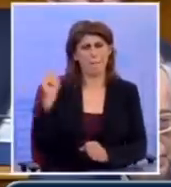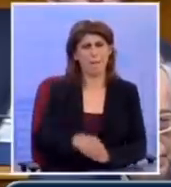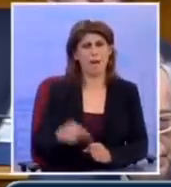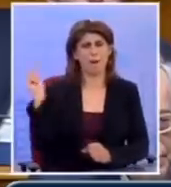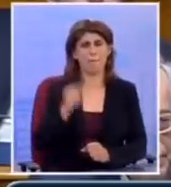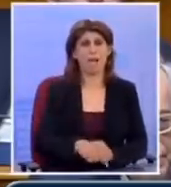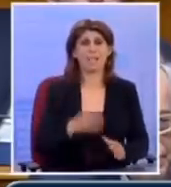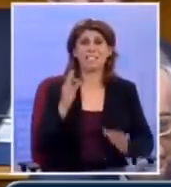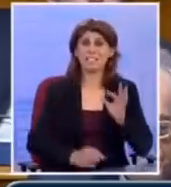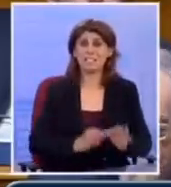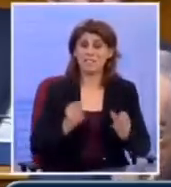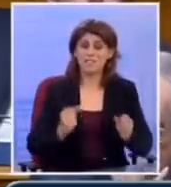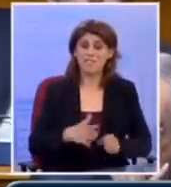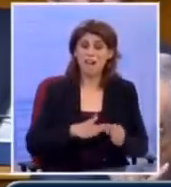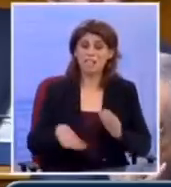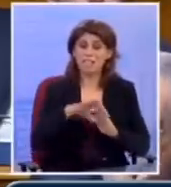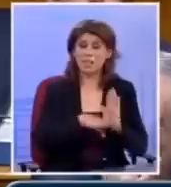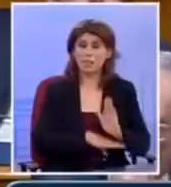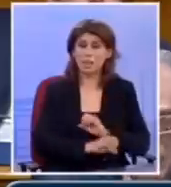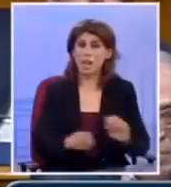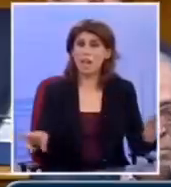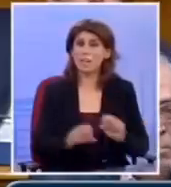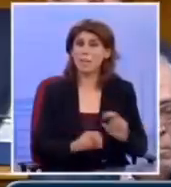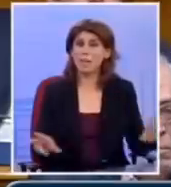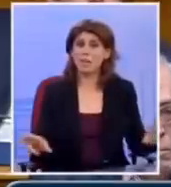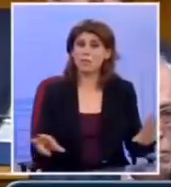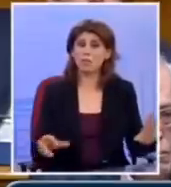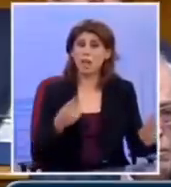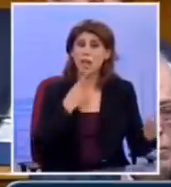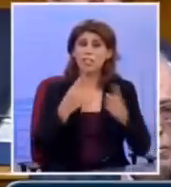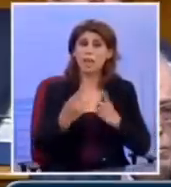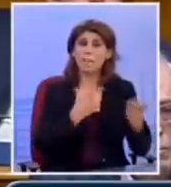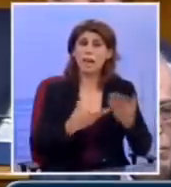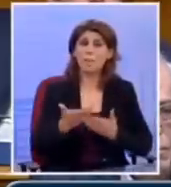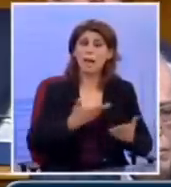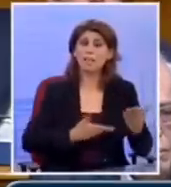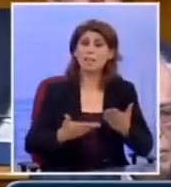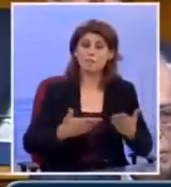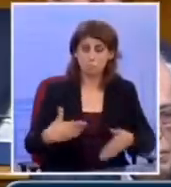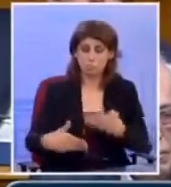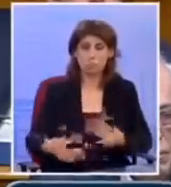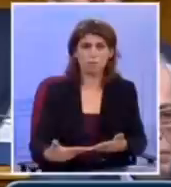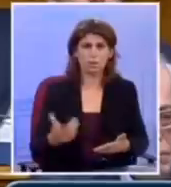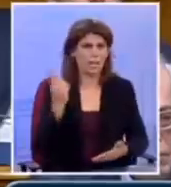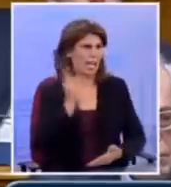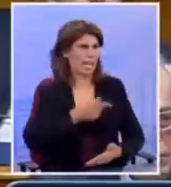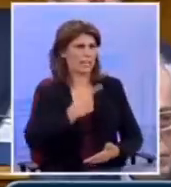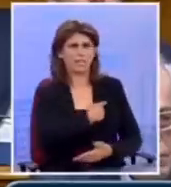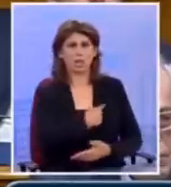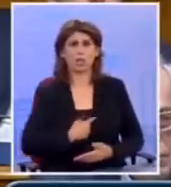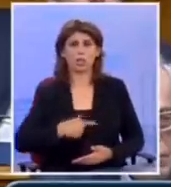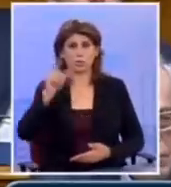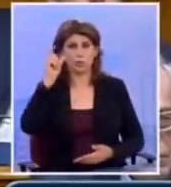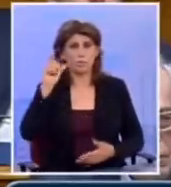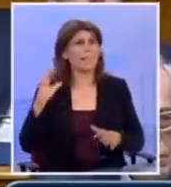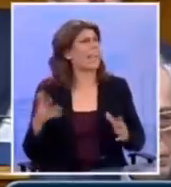με βάση τον κανονισμό για να ενημερώσω με τη διαπραγμάτευση εν εξελίξει και η κριτική που δέχτηκε από τον αρχηγό της αντιπολίτευσης